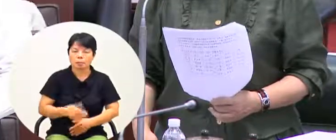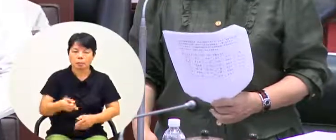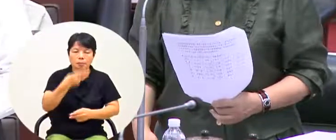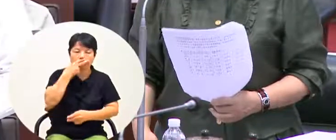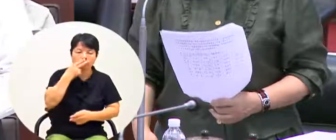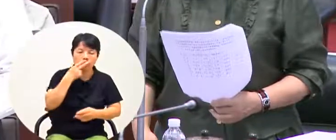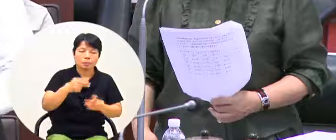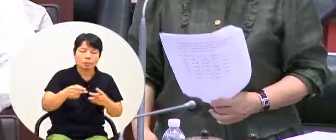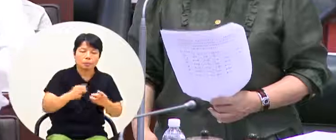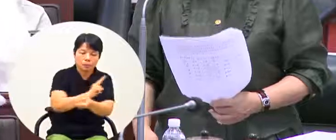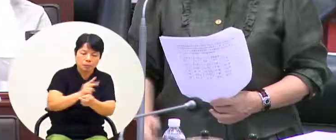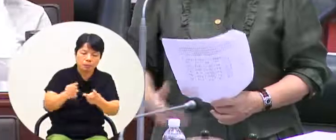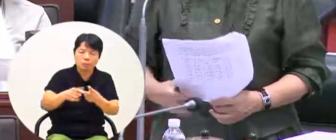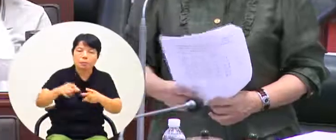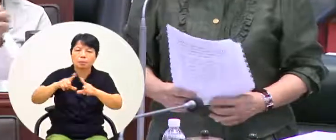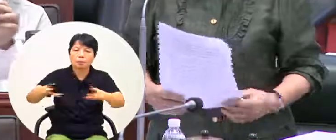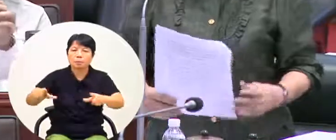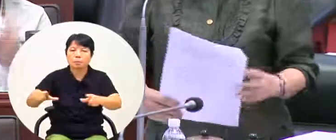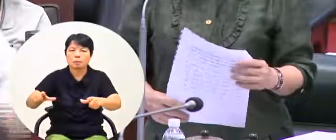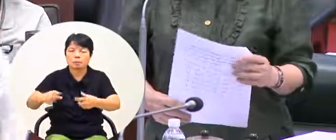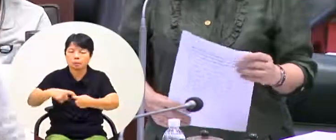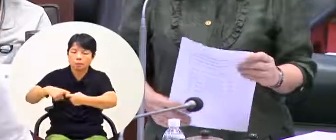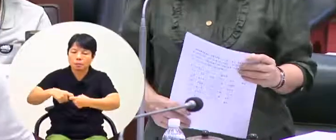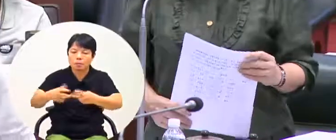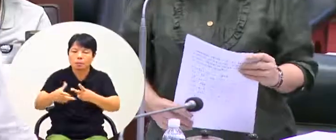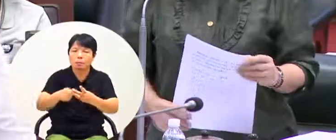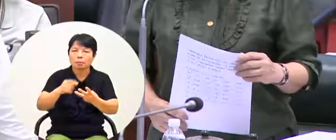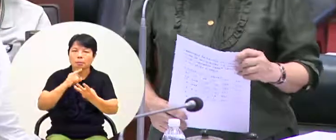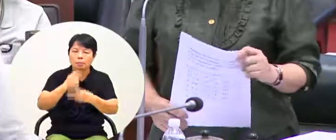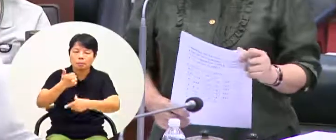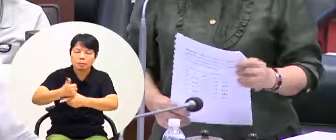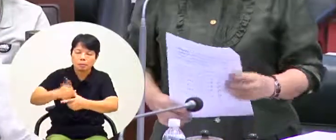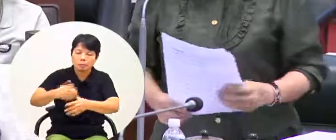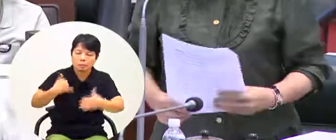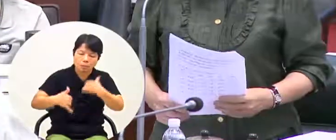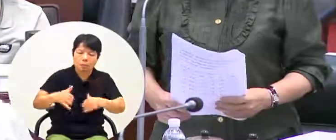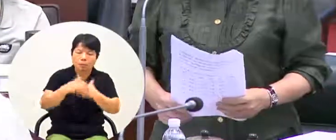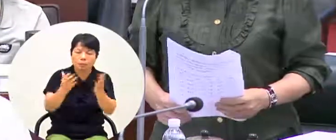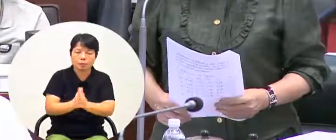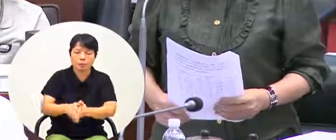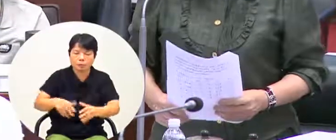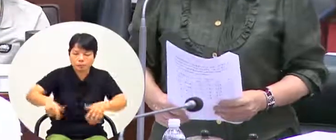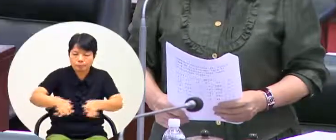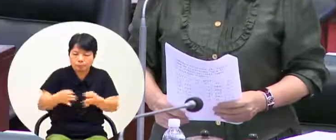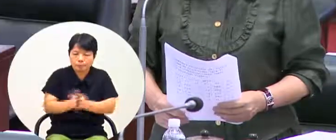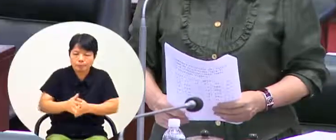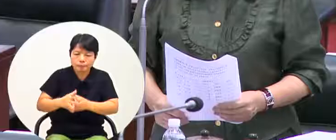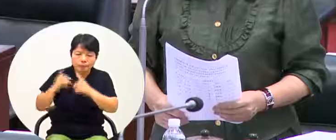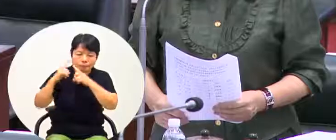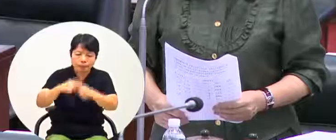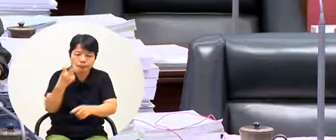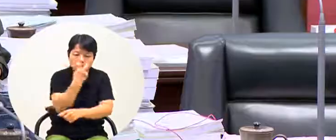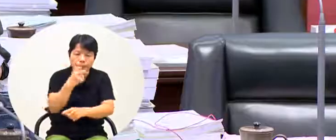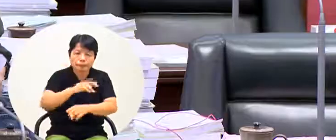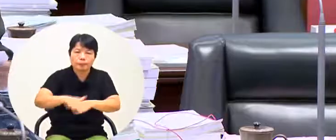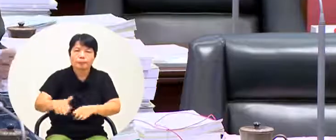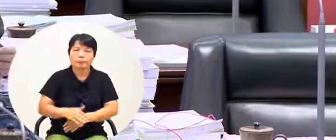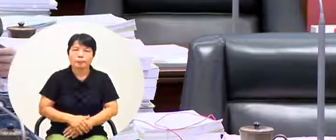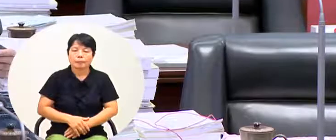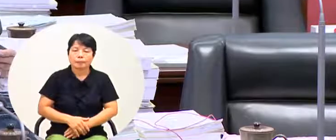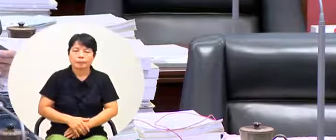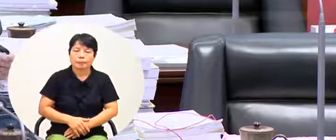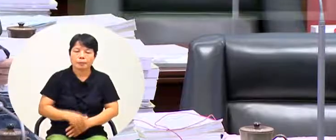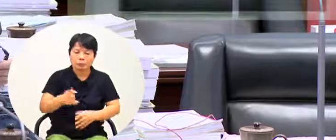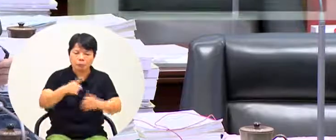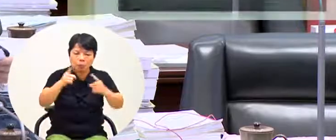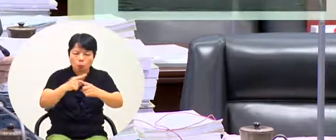我们会赶快去会看。谢谢。 好，那这个谢谢局长哈，我想这个都是人口非常密集的地方哈，如果